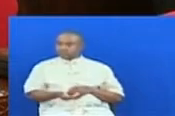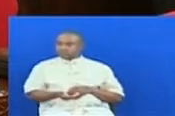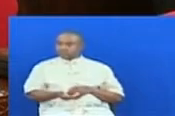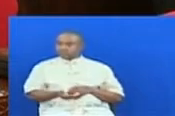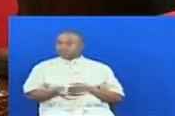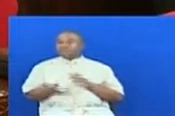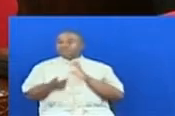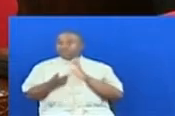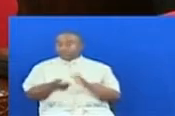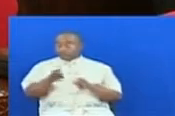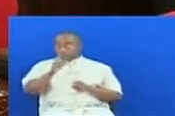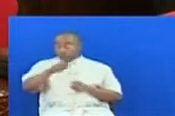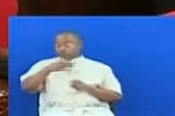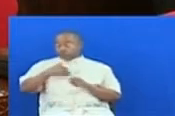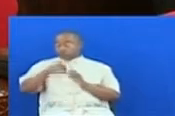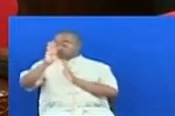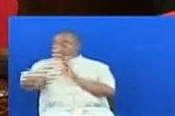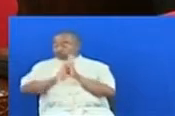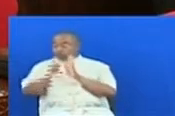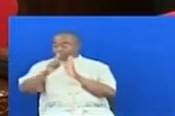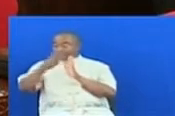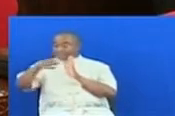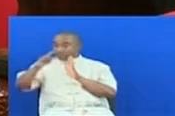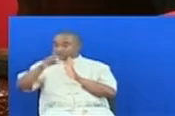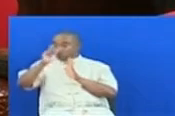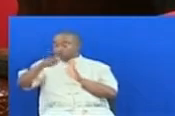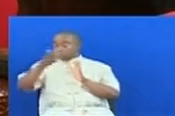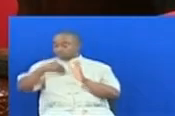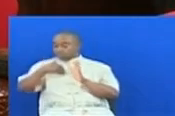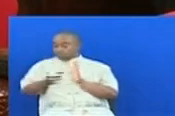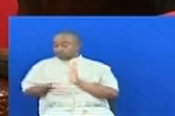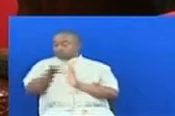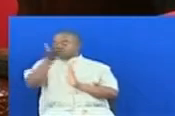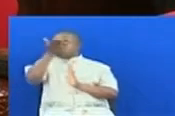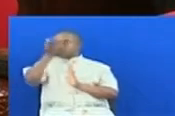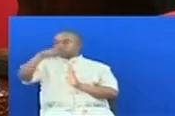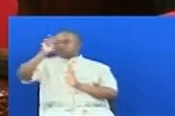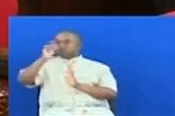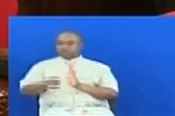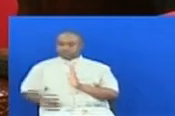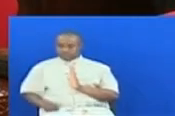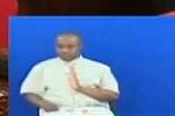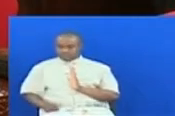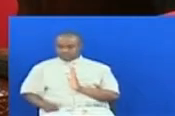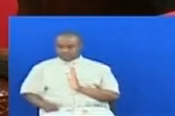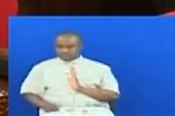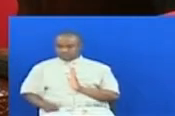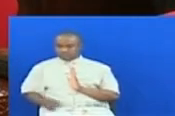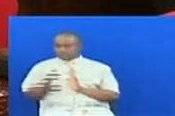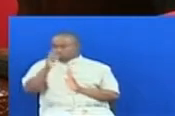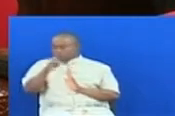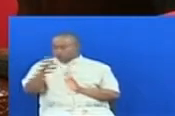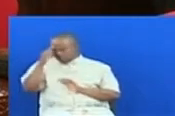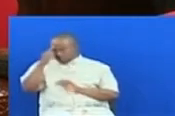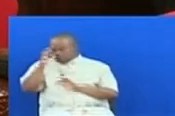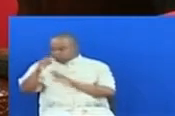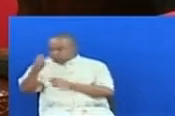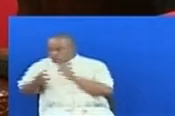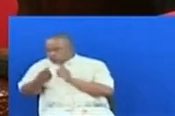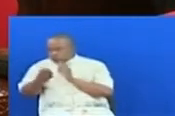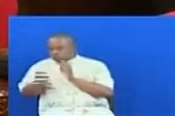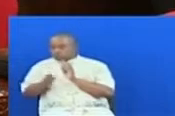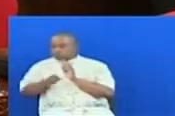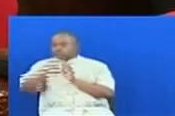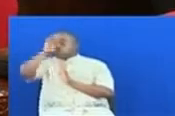kurudi chini sawa, lakini wale ambao hawastahili kurudishwa chini, labda wamerudishwa kwa hila, basi wasaidiwe.